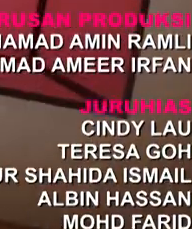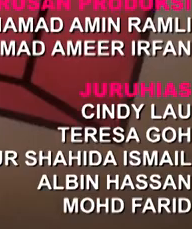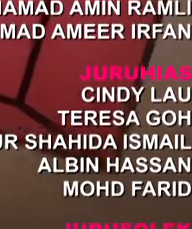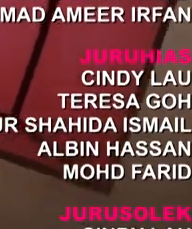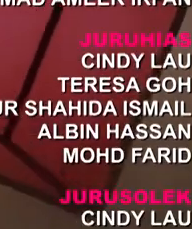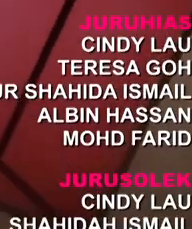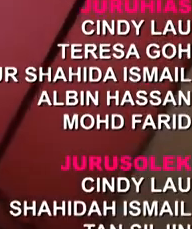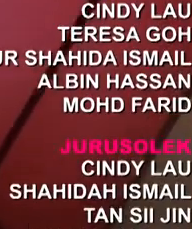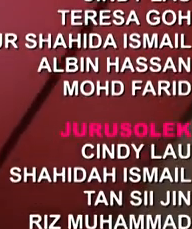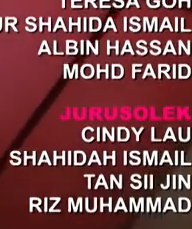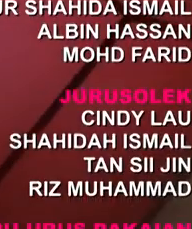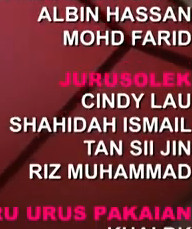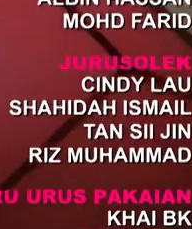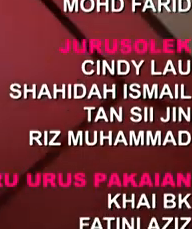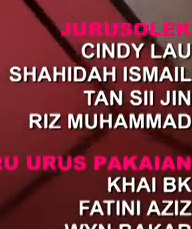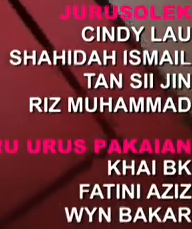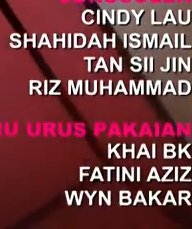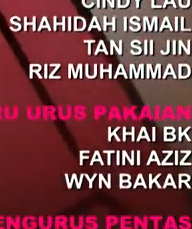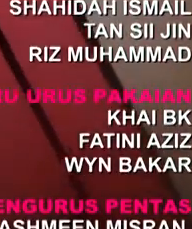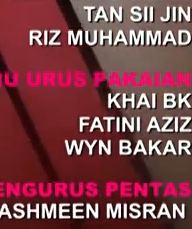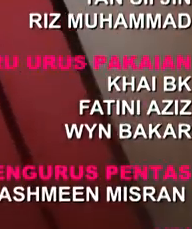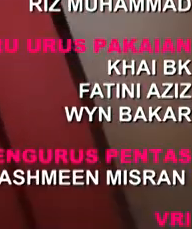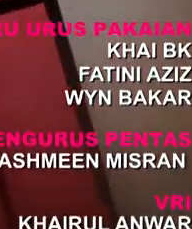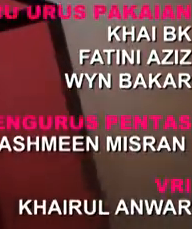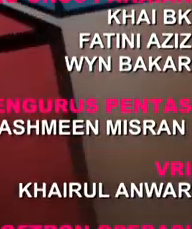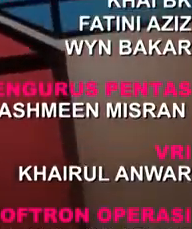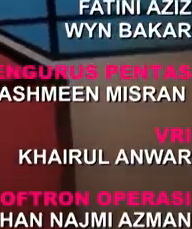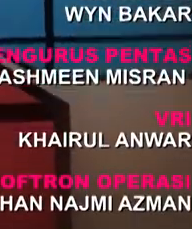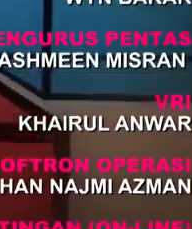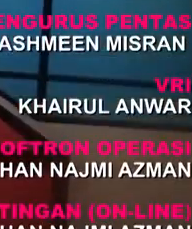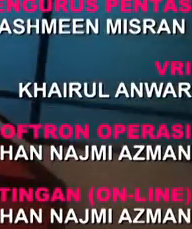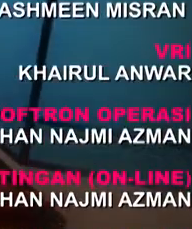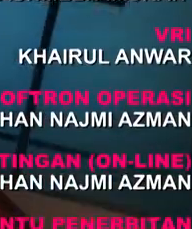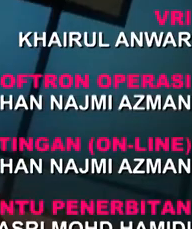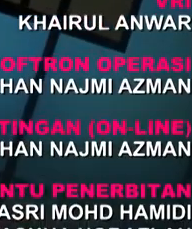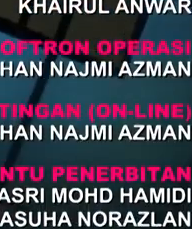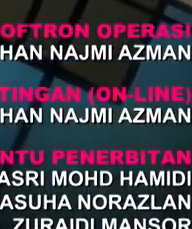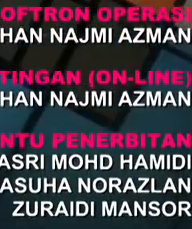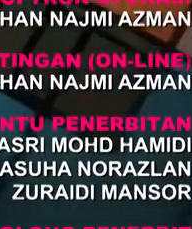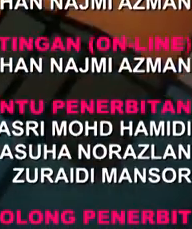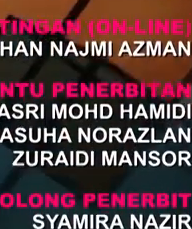nona-nona si papa papa papa